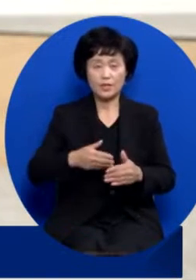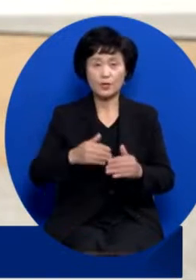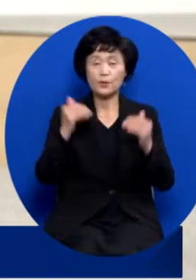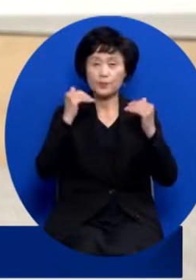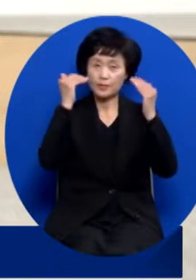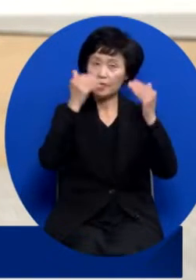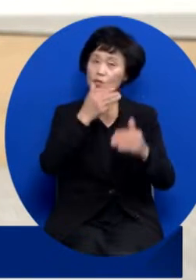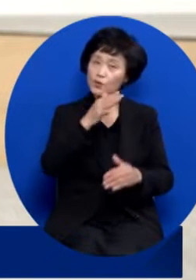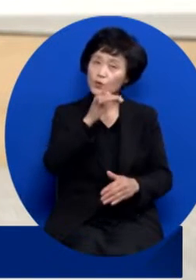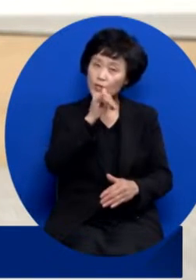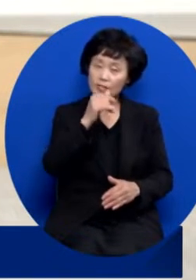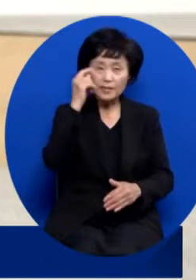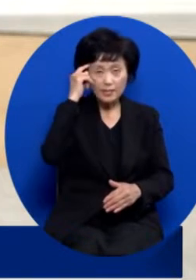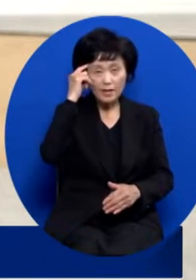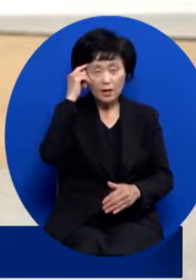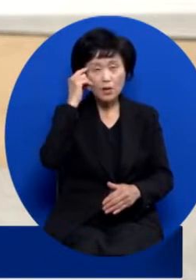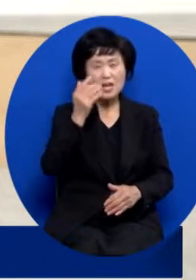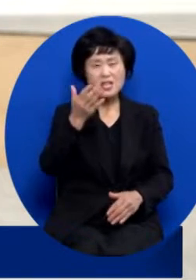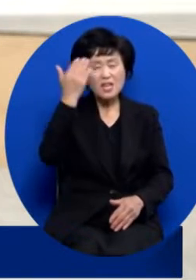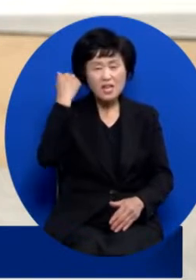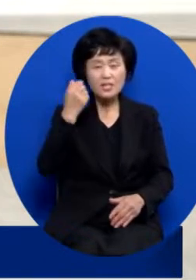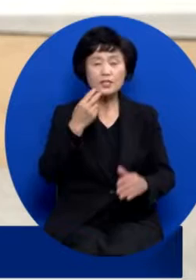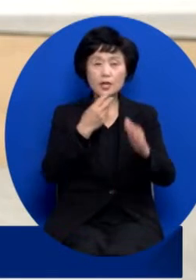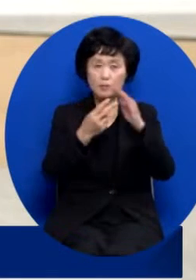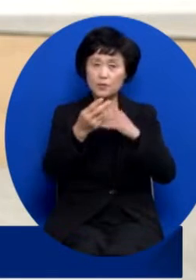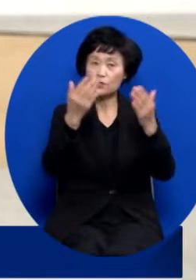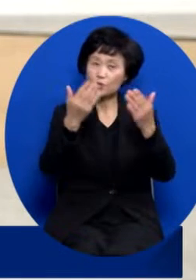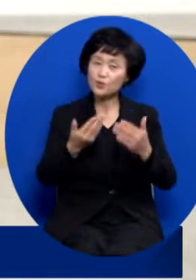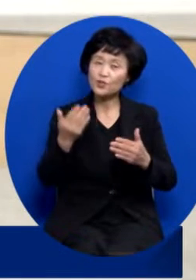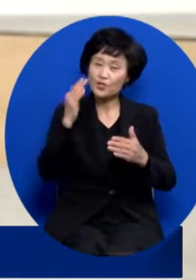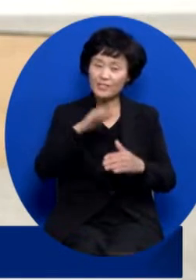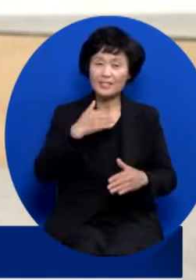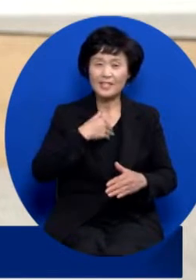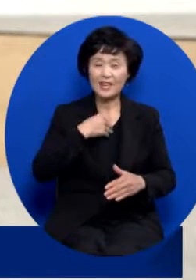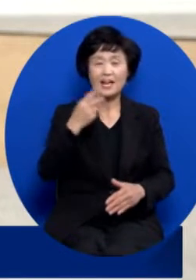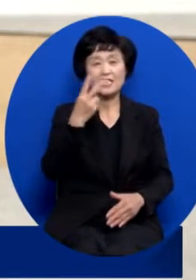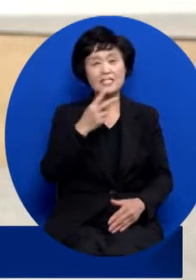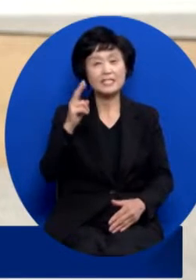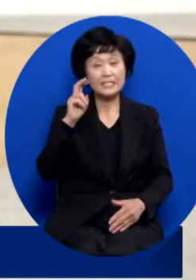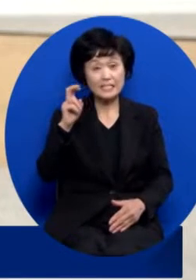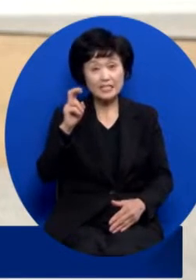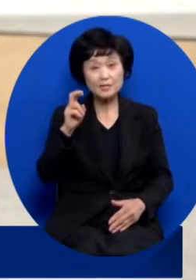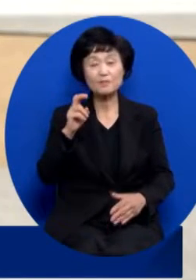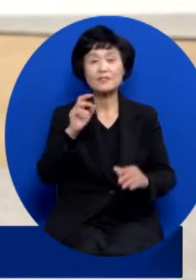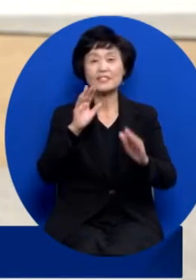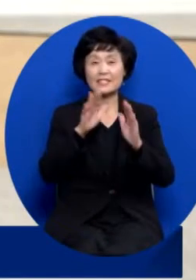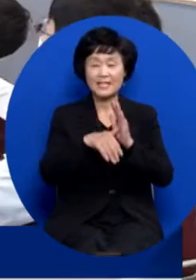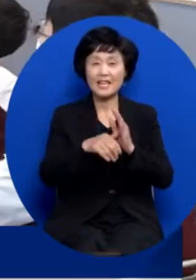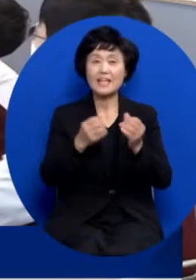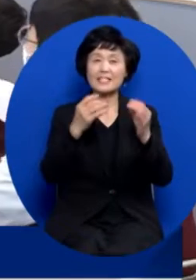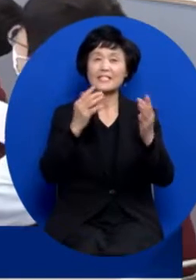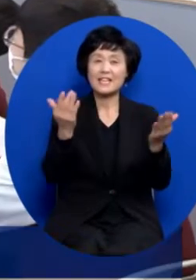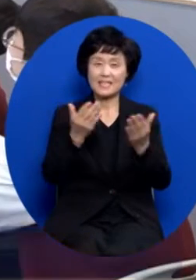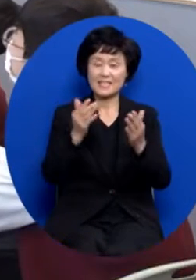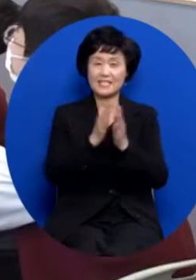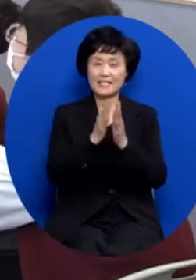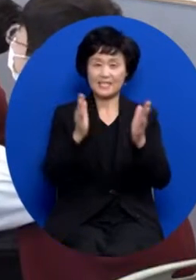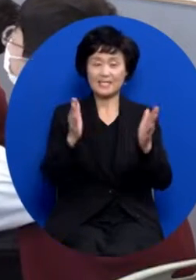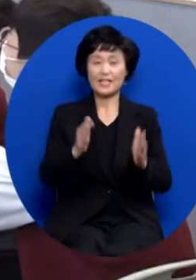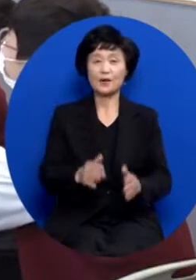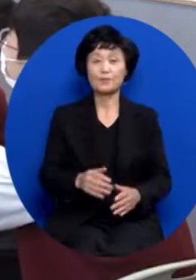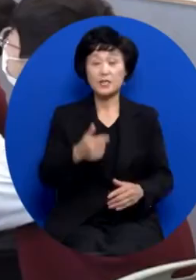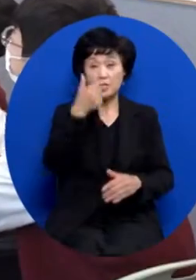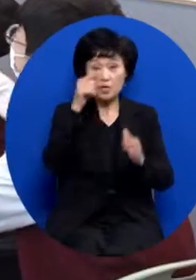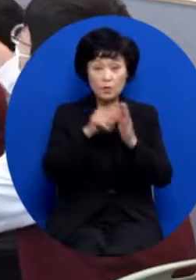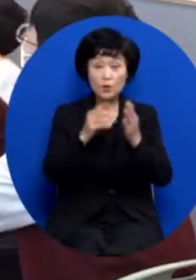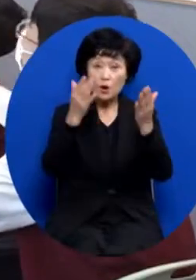하나님이 오래전에 비전을 주셨는데 저희가 2020년에 새해를 또 시작하게 하시더라고요. 베리타스